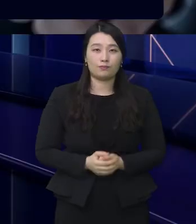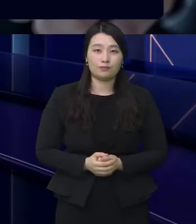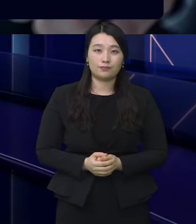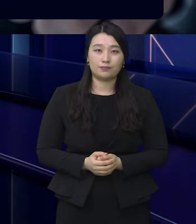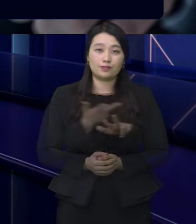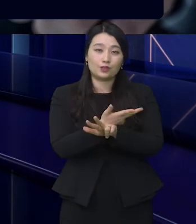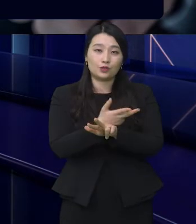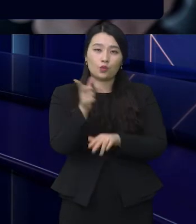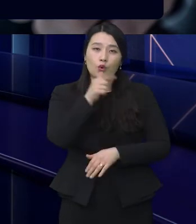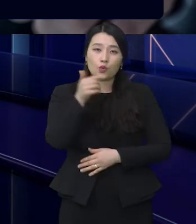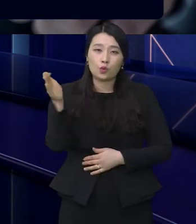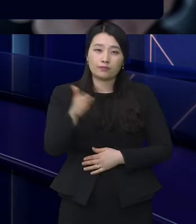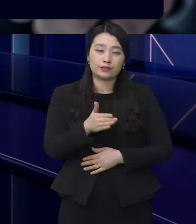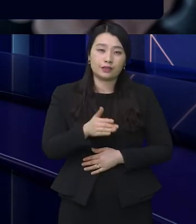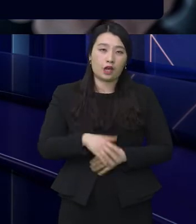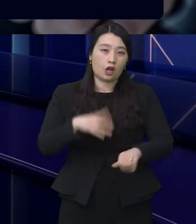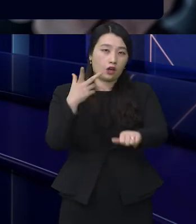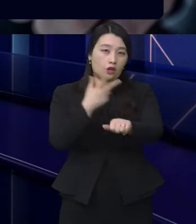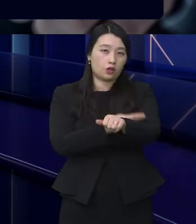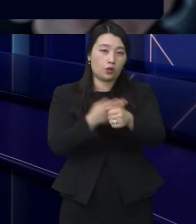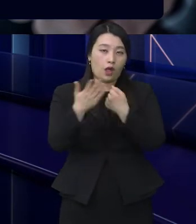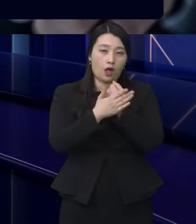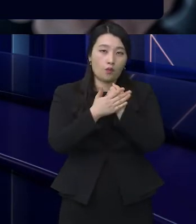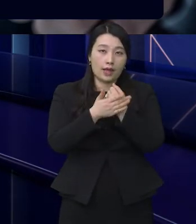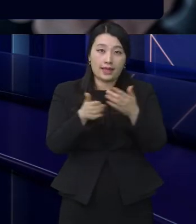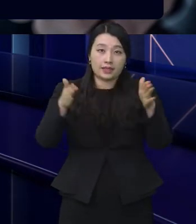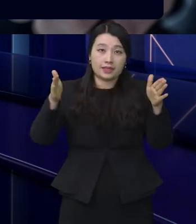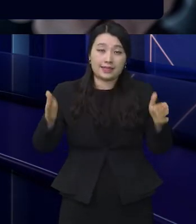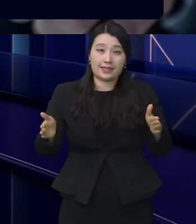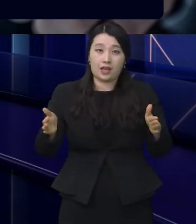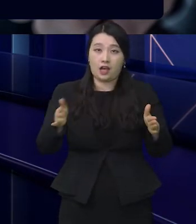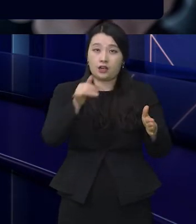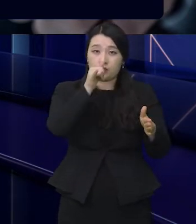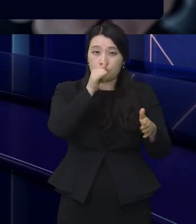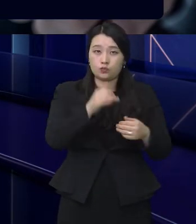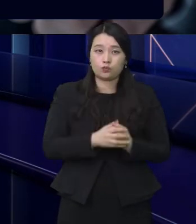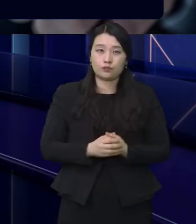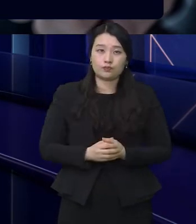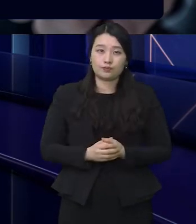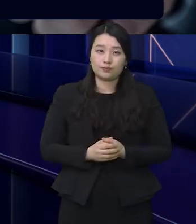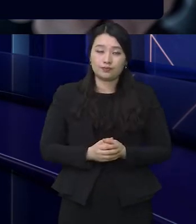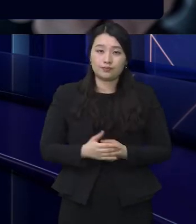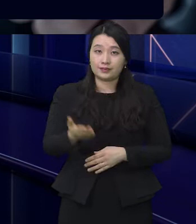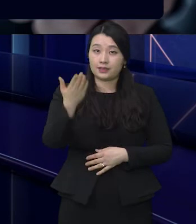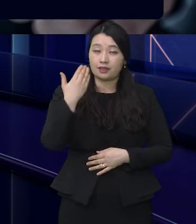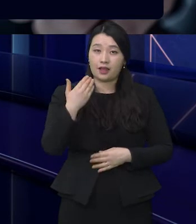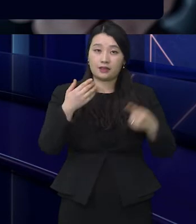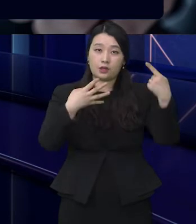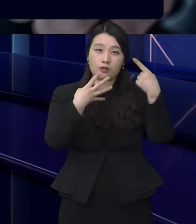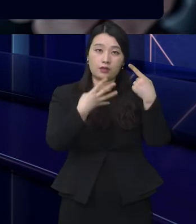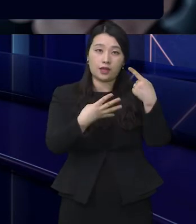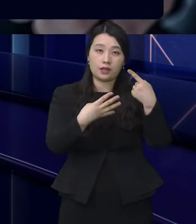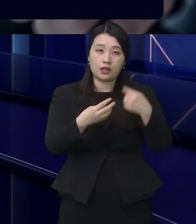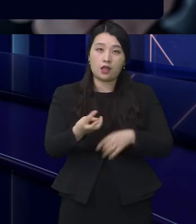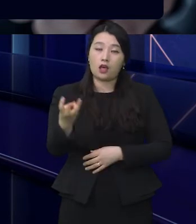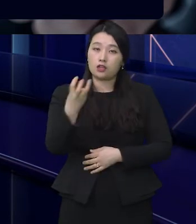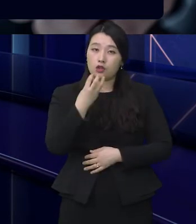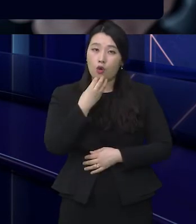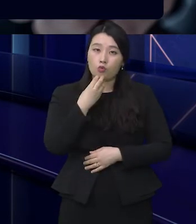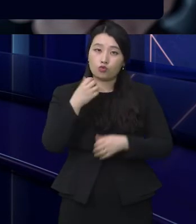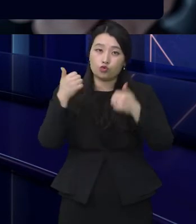이번주 오류를 부터 방역 패스의 유효기간이 적용된 가운데 지난 사회를 서울행정법원 2